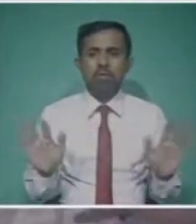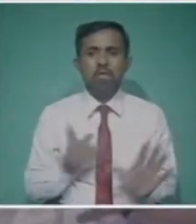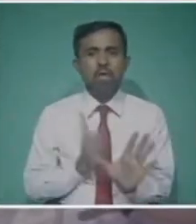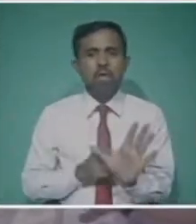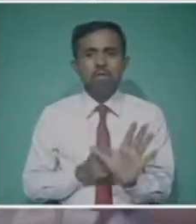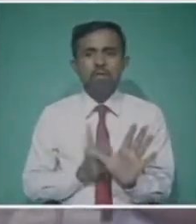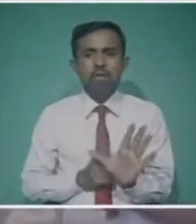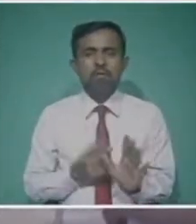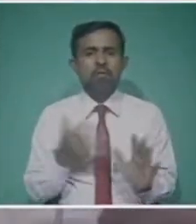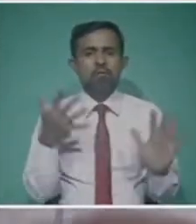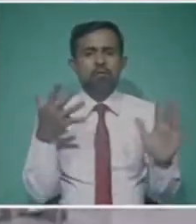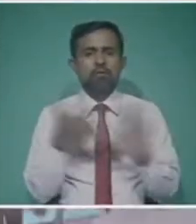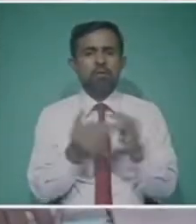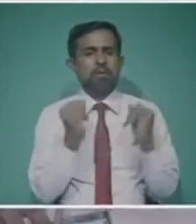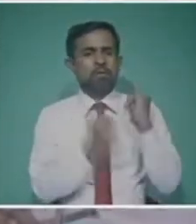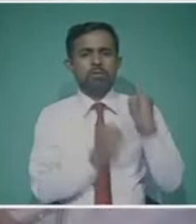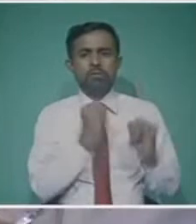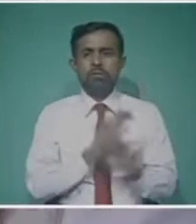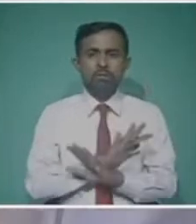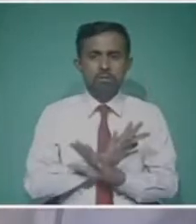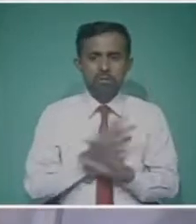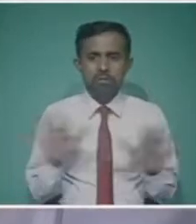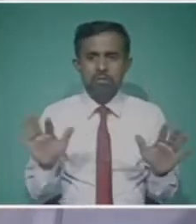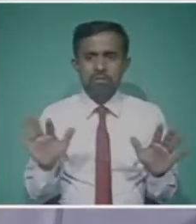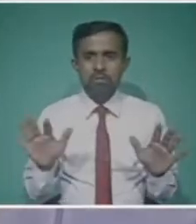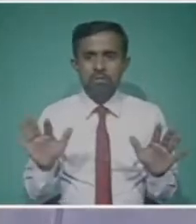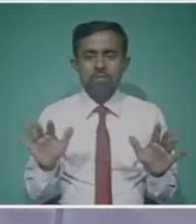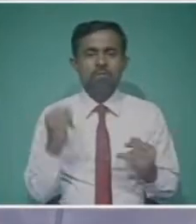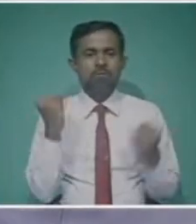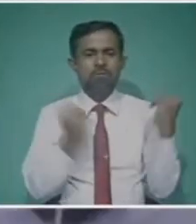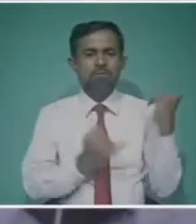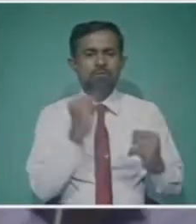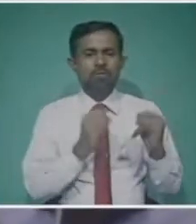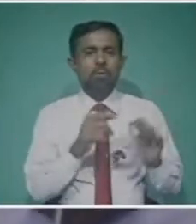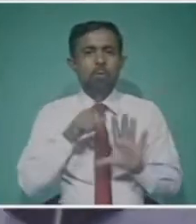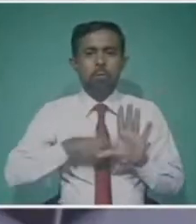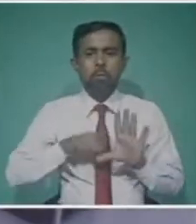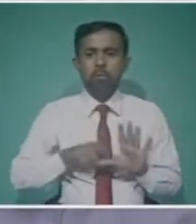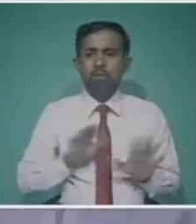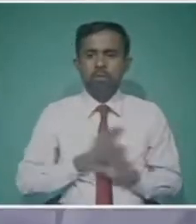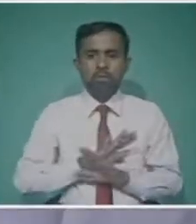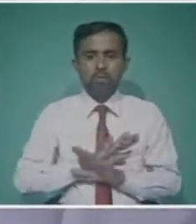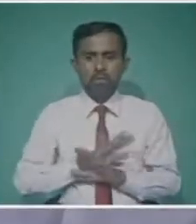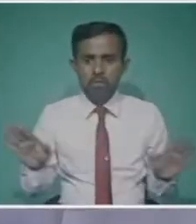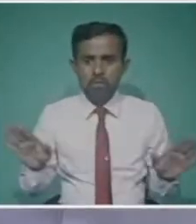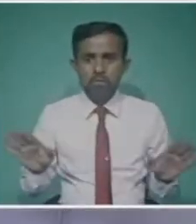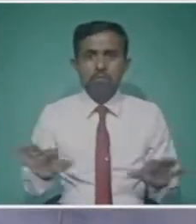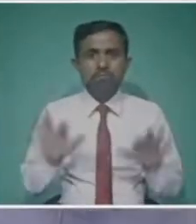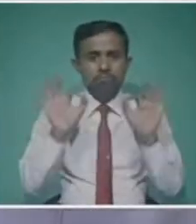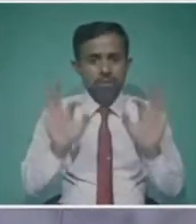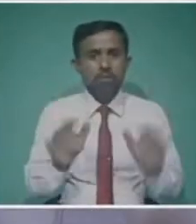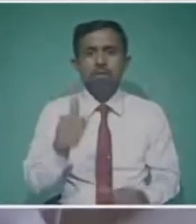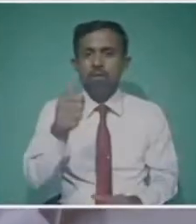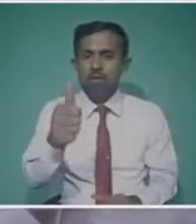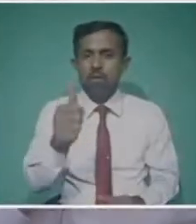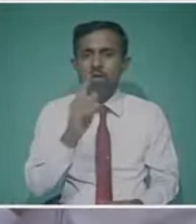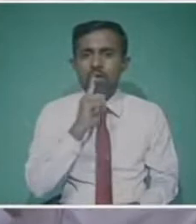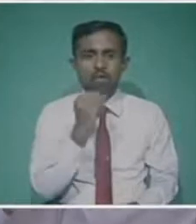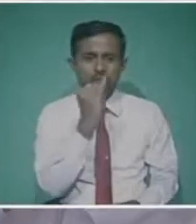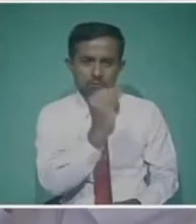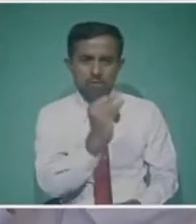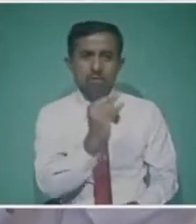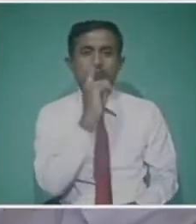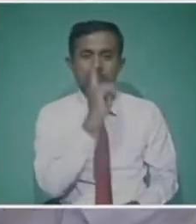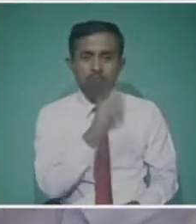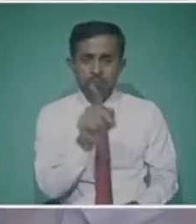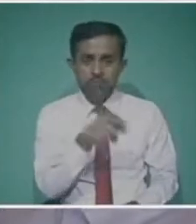හැමදාම වැරදි විවේචනය කර කර ඉන්නේ නැතුව විවේචනය විතරක් පුරුද්දට තියාගන්නේ නැතුව හරි දෙයට හරි කියන්න වැරදි දෙයට